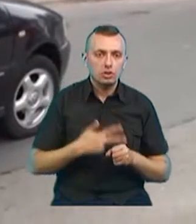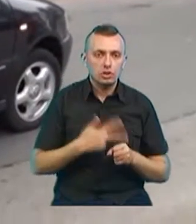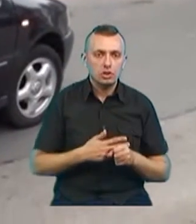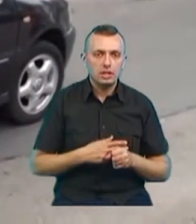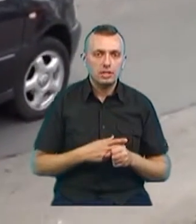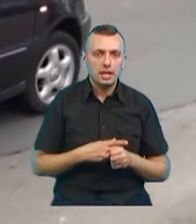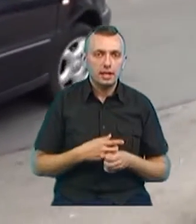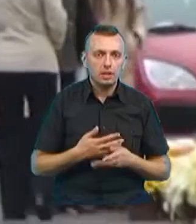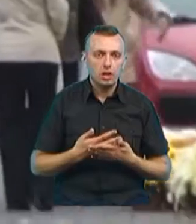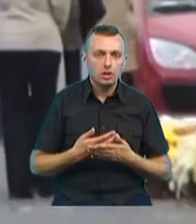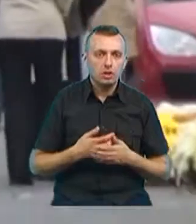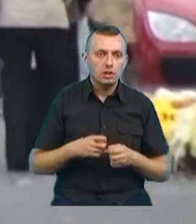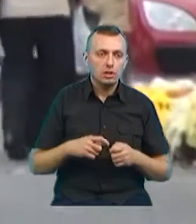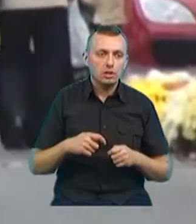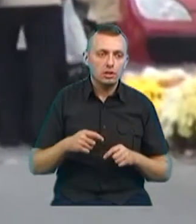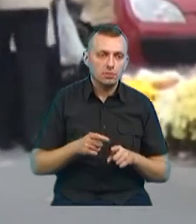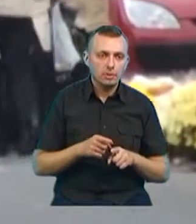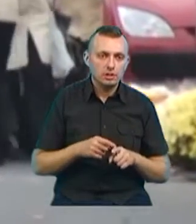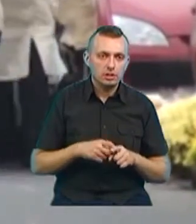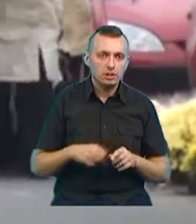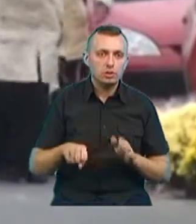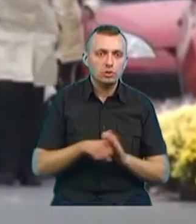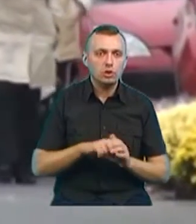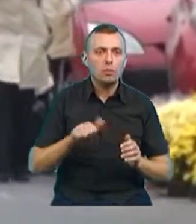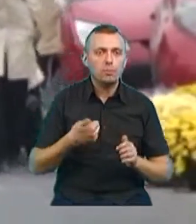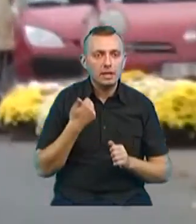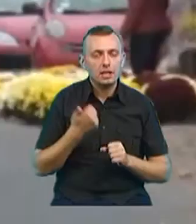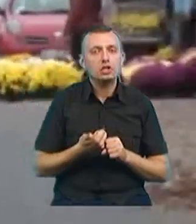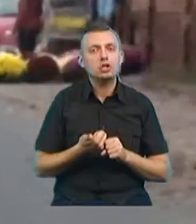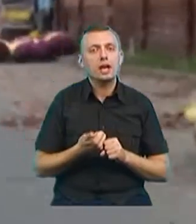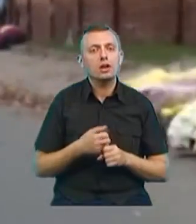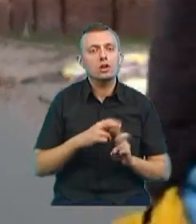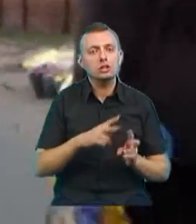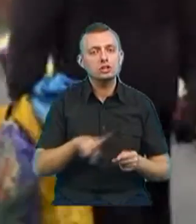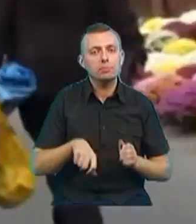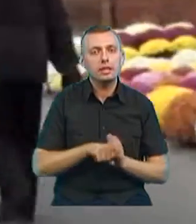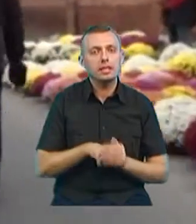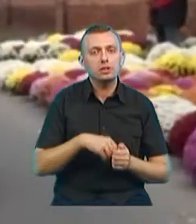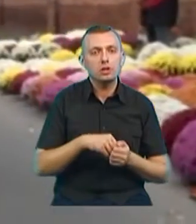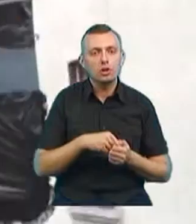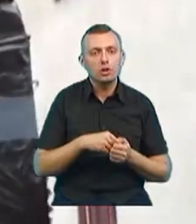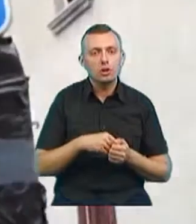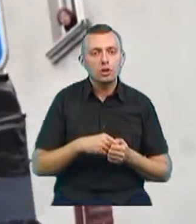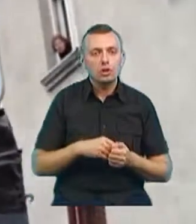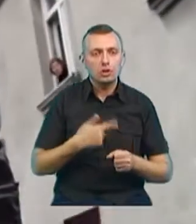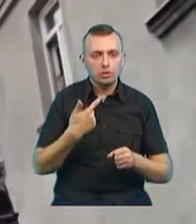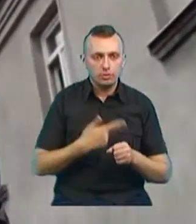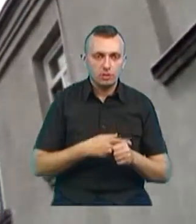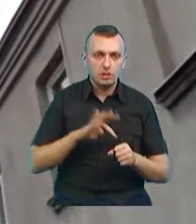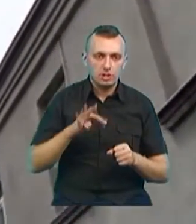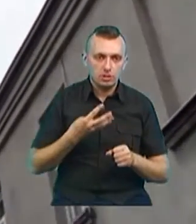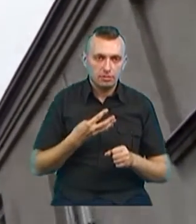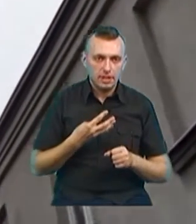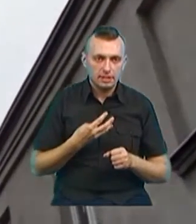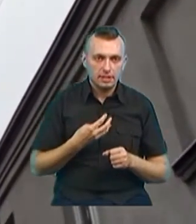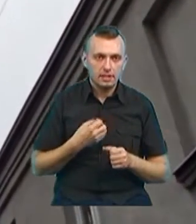z wyłączeniem mieszkańców, osób upoważnionych do handlu i niepełnosprawnych. Zmiana w organizacji ruchu wprowadzona zostanie w dniu 30 października